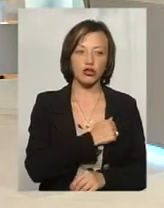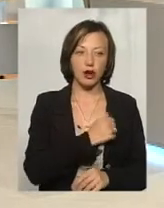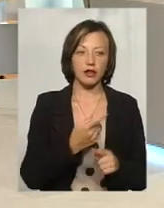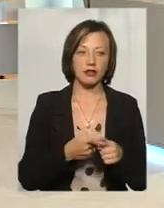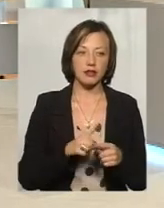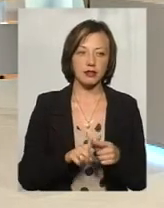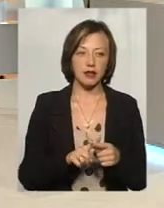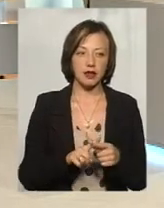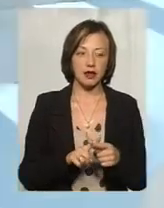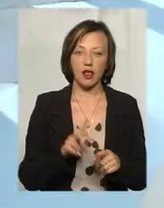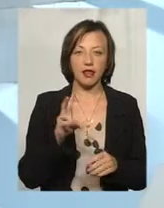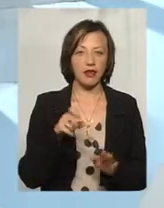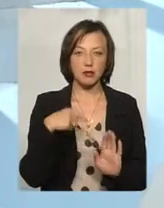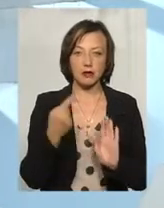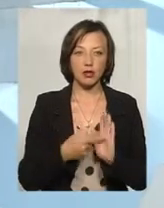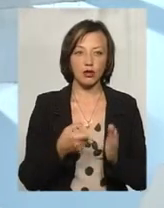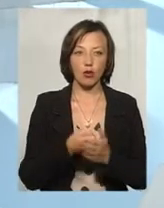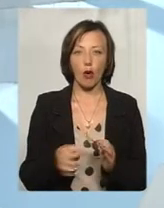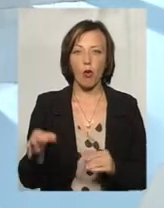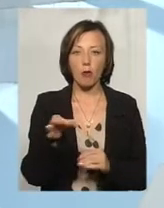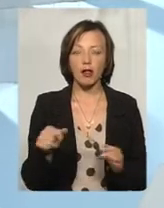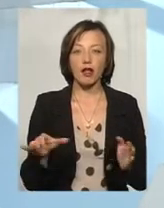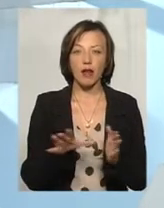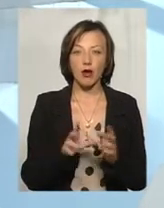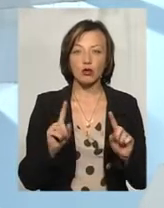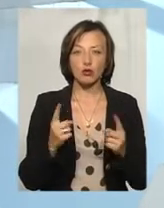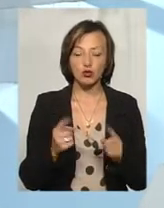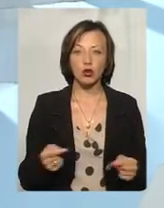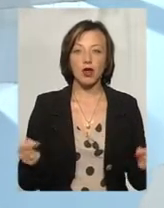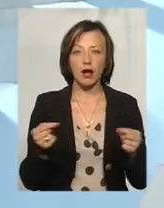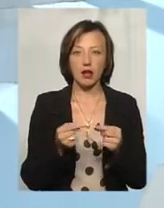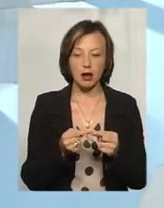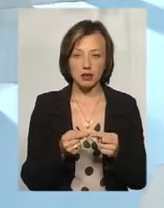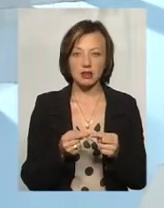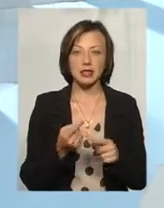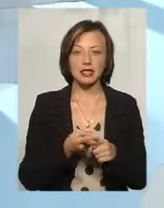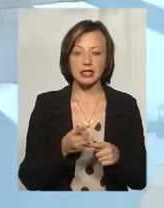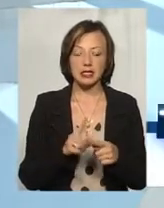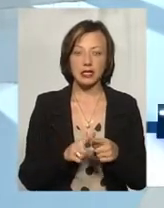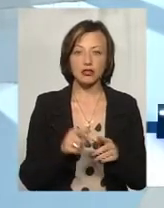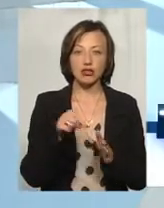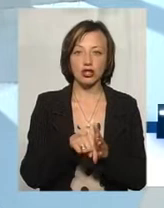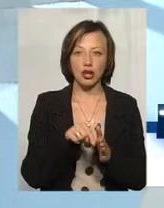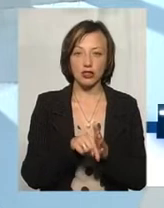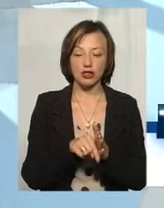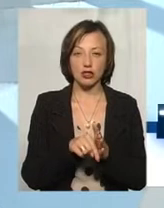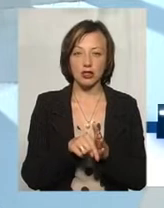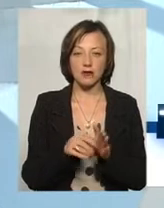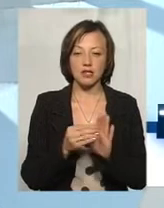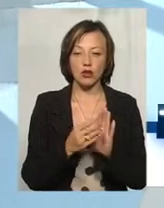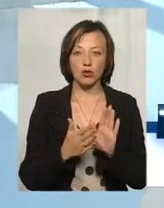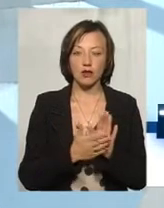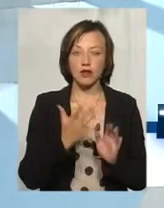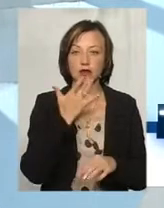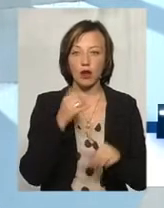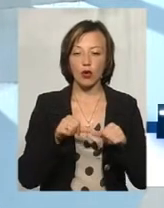це не запитання до обленерго, тому що якраз оце значення встановлює Національна